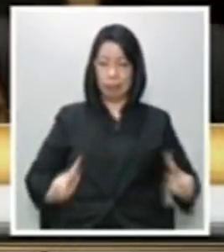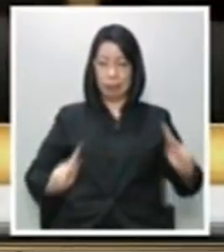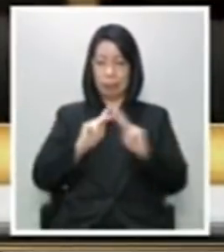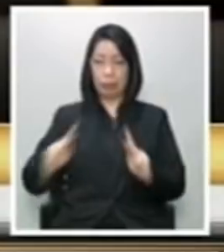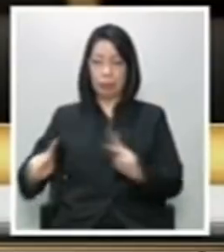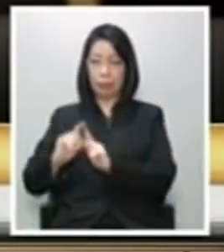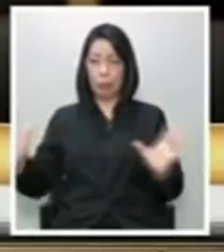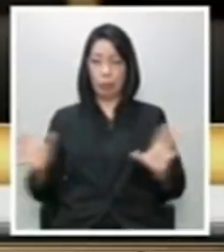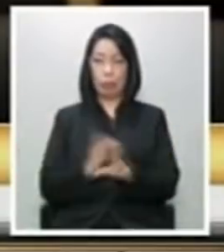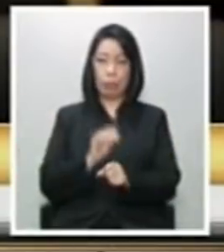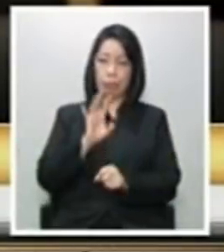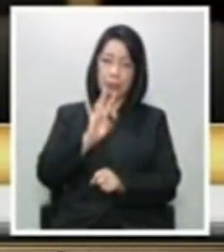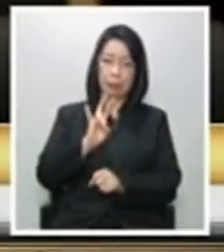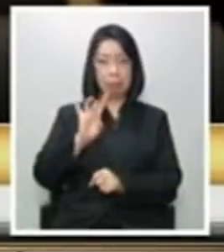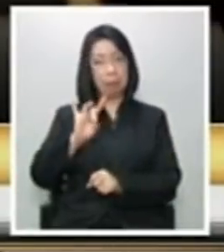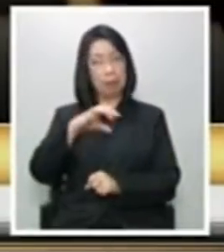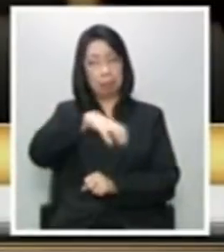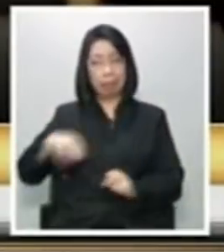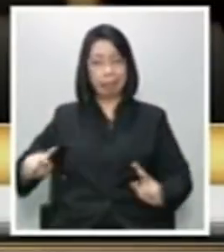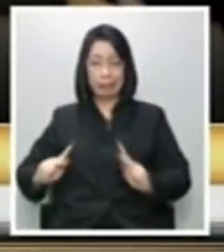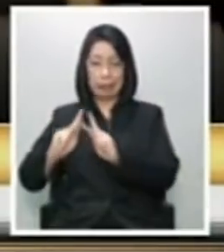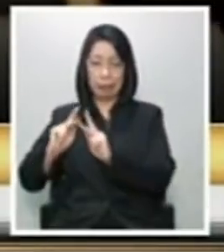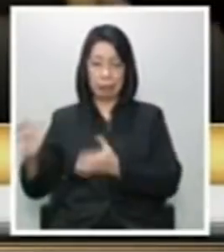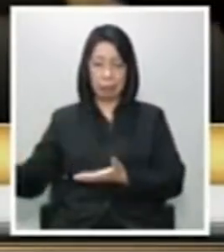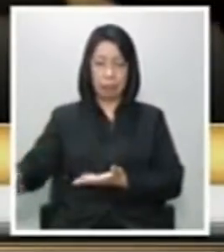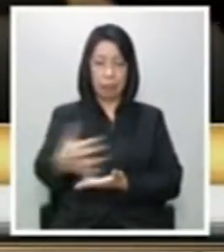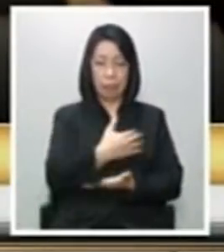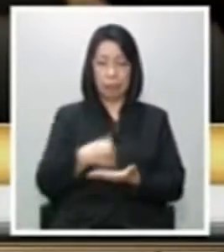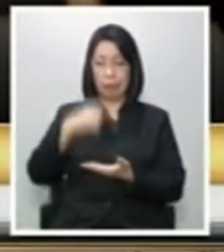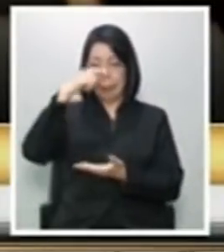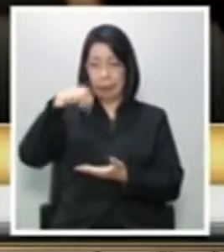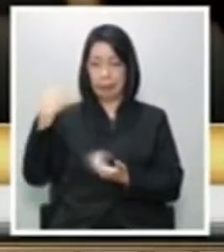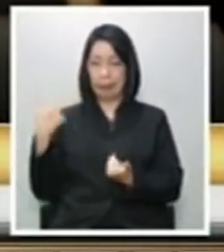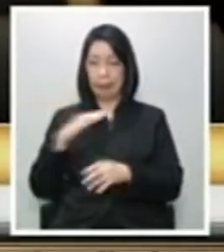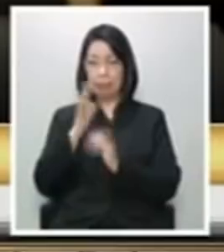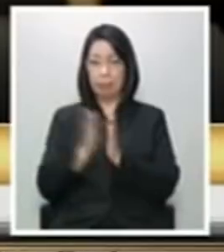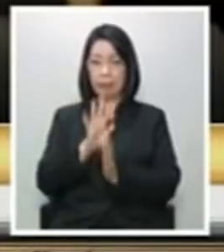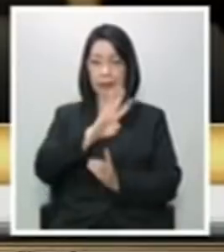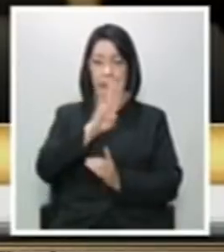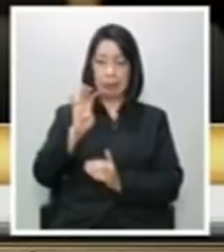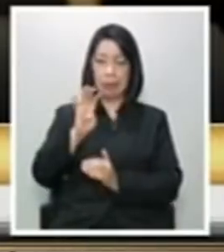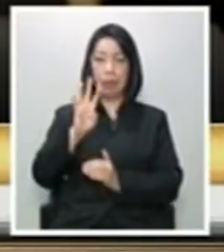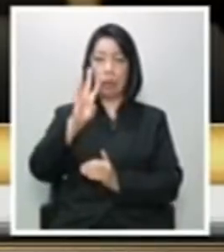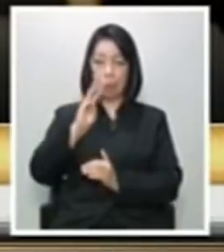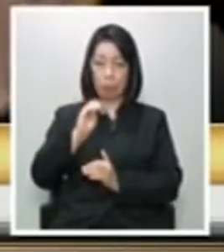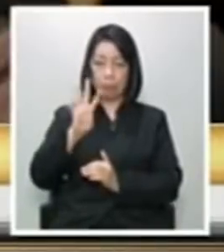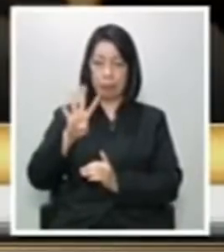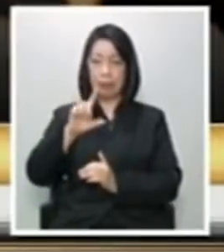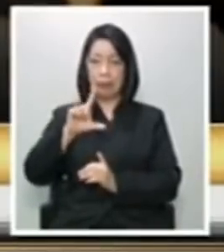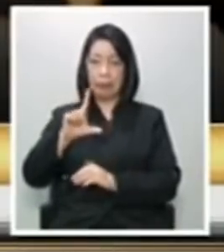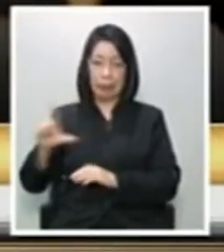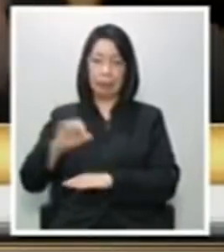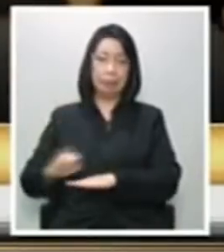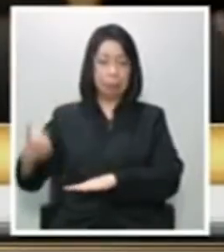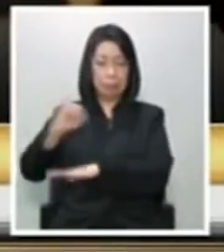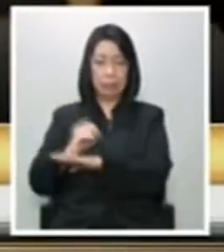งหมดมารวมกันวันนี้ไทยจะมีพื้นที่464ล้านไร่ครับทั้งที่ความเป็นจริงเรามี